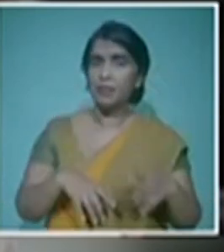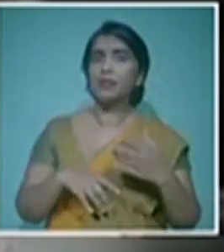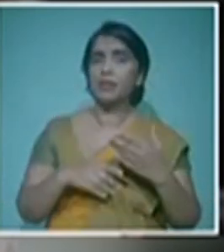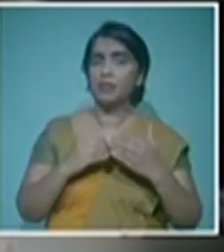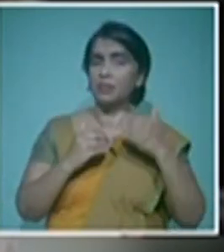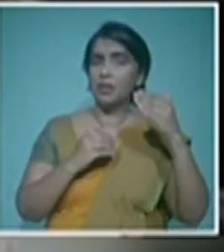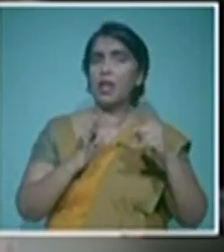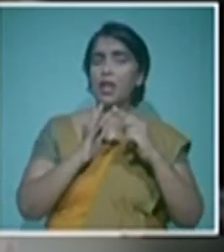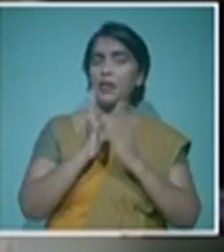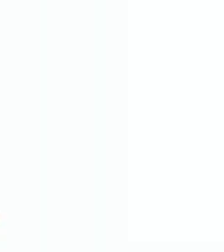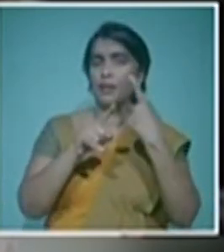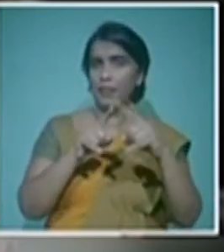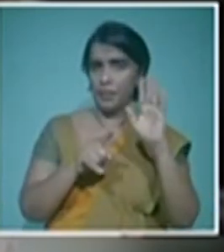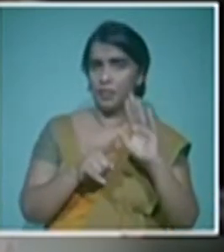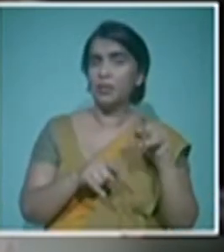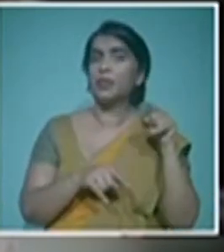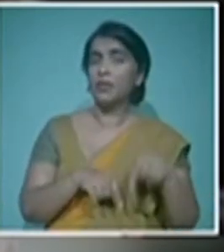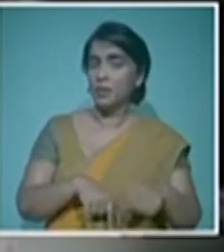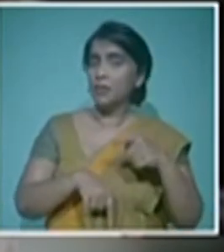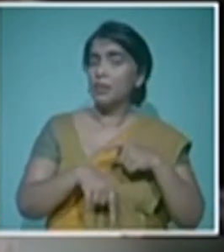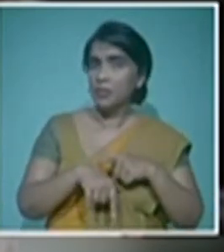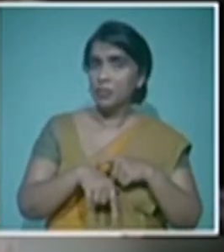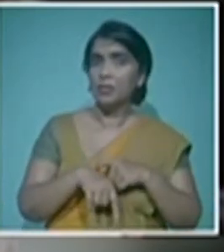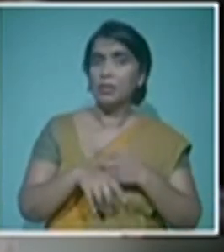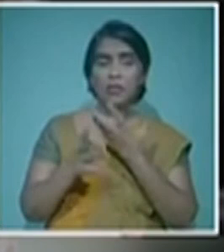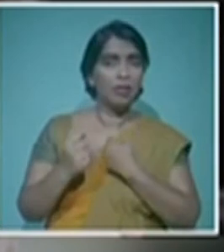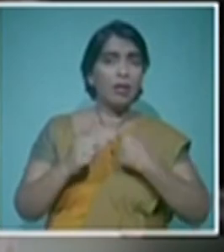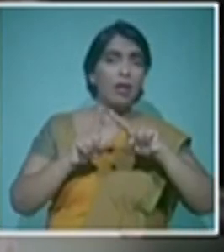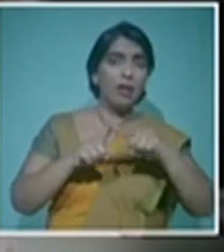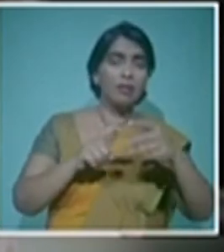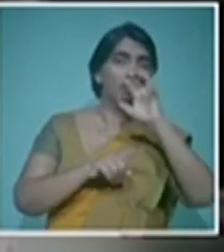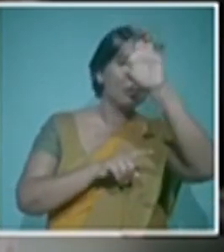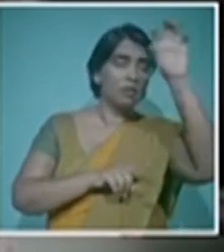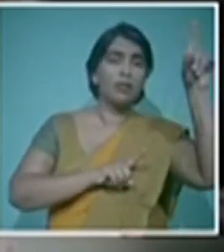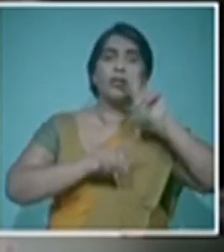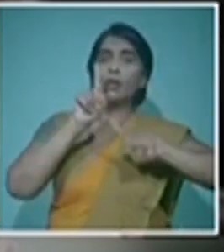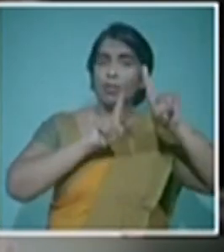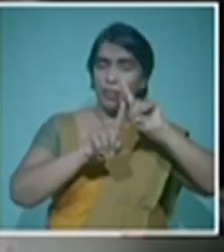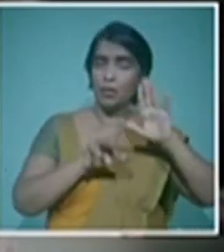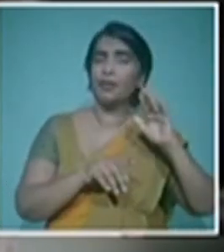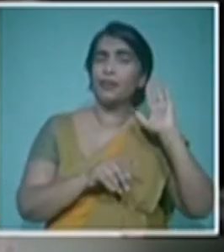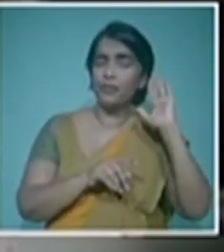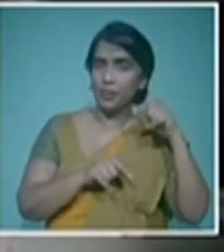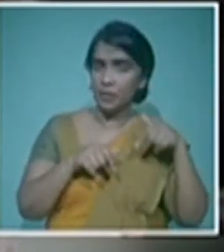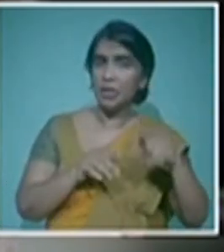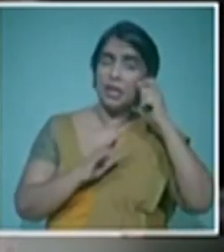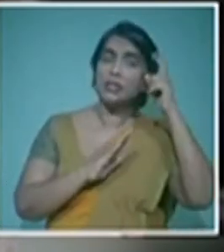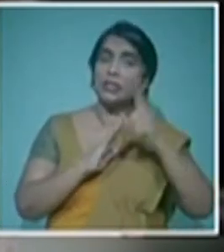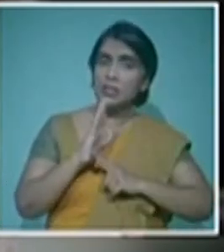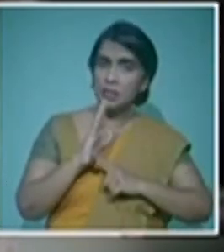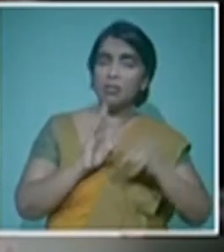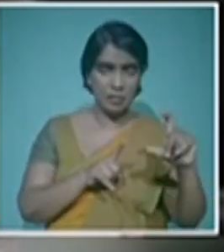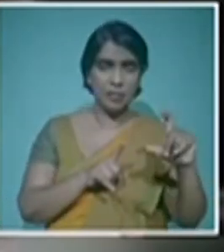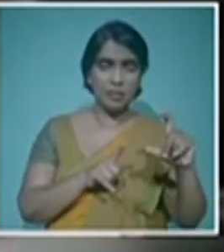යන්න තියෙන්නේ IMF එකට පමණයි. ඒත් මේ අවස්ථාවේදී මේක අරගෙන අපි අනික් රටවල් එක්ක කතා කරන්න, විශේෂයෙන්ම දැනට ජපානය කතා